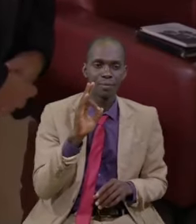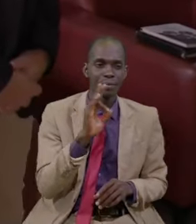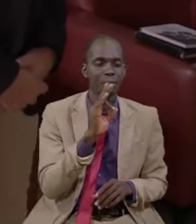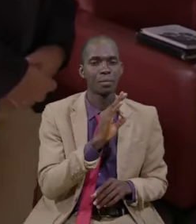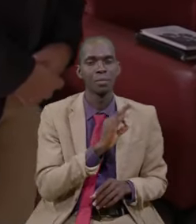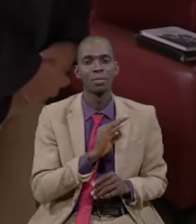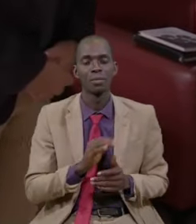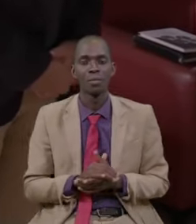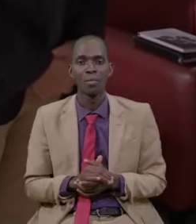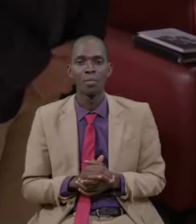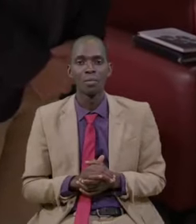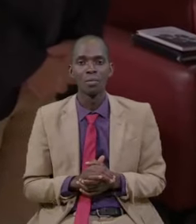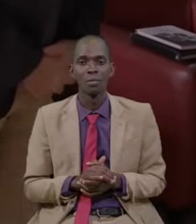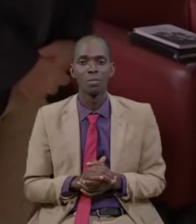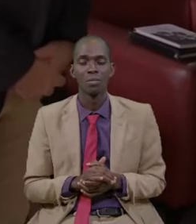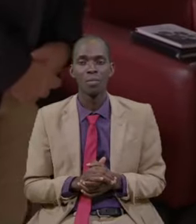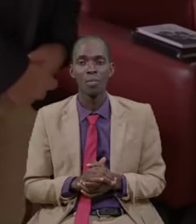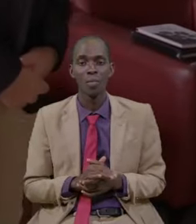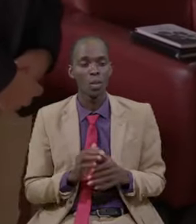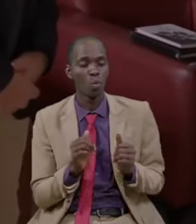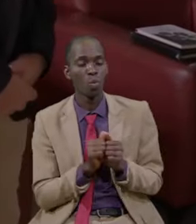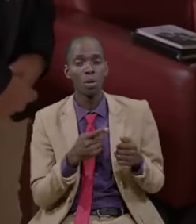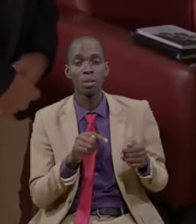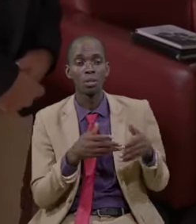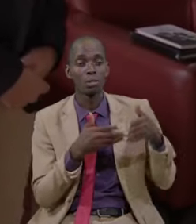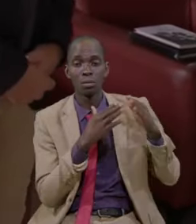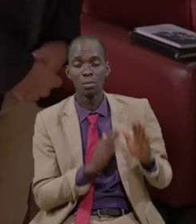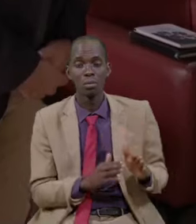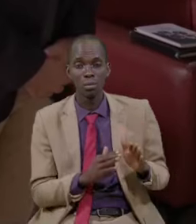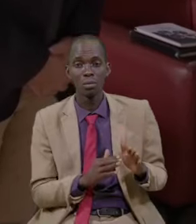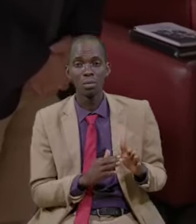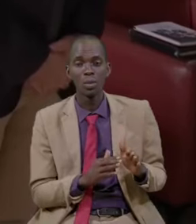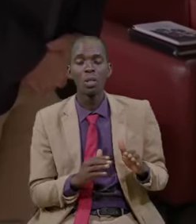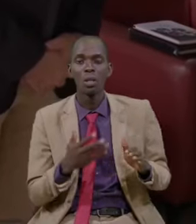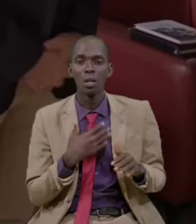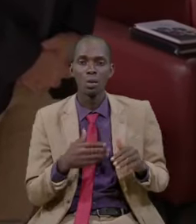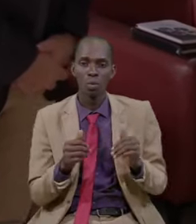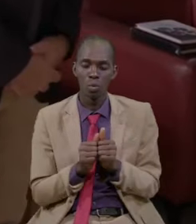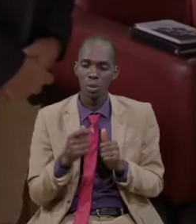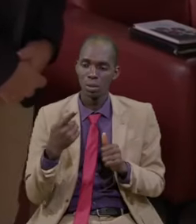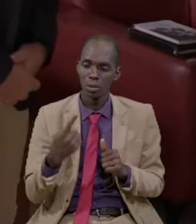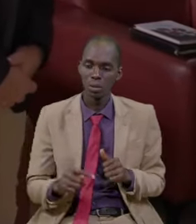Occupez-vous du gain des âmes avec le leadership et avec les laïcs.